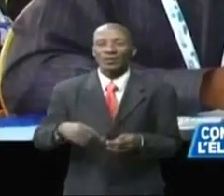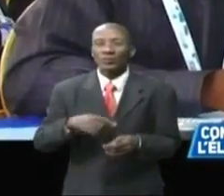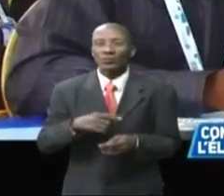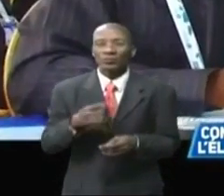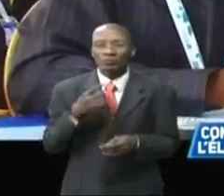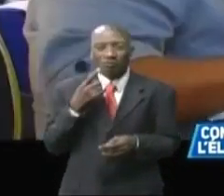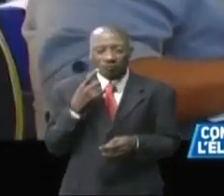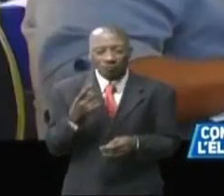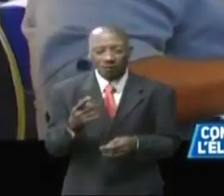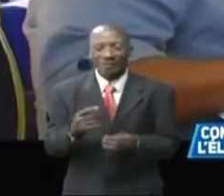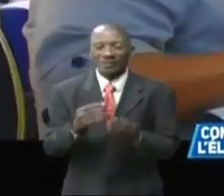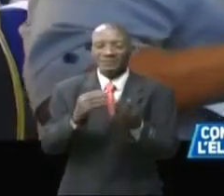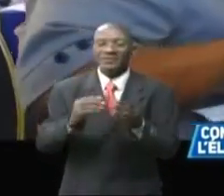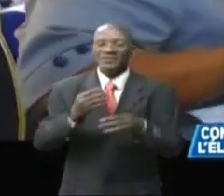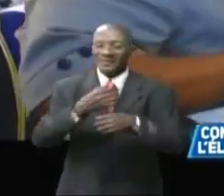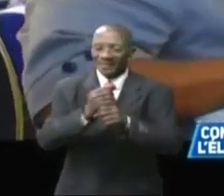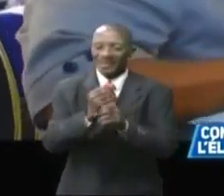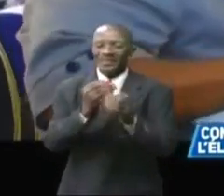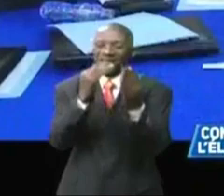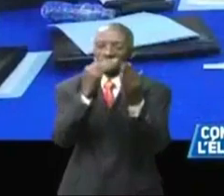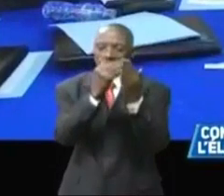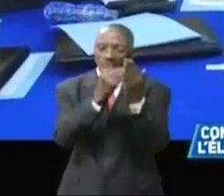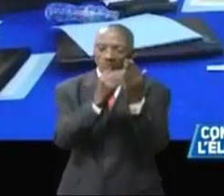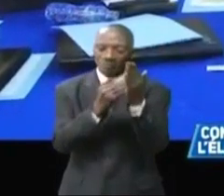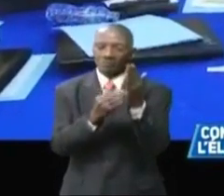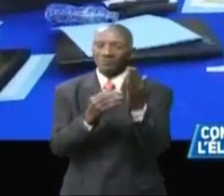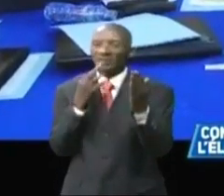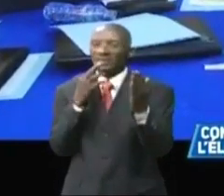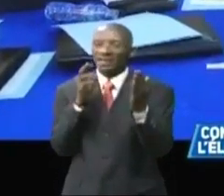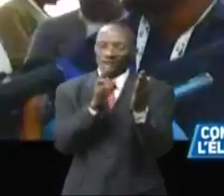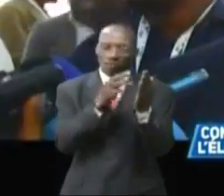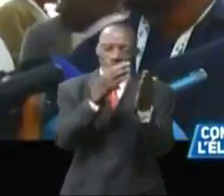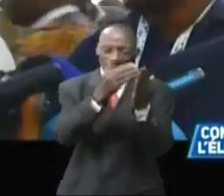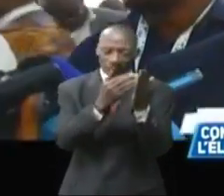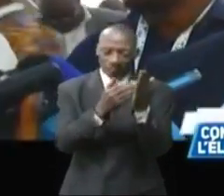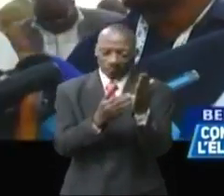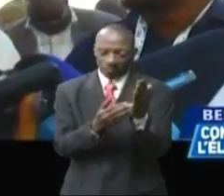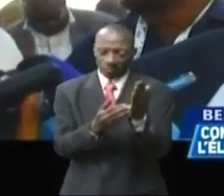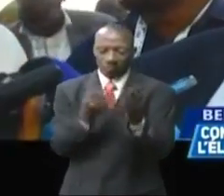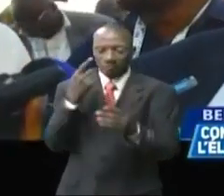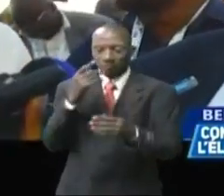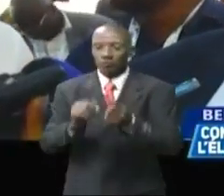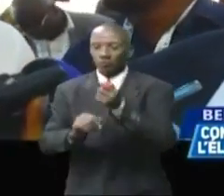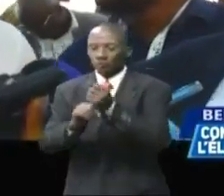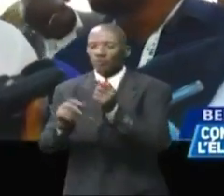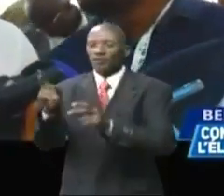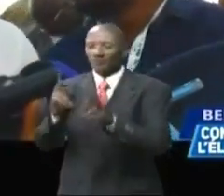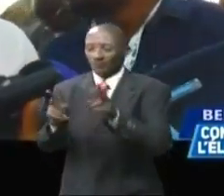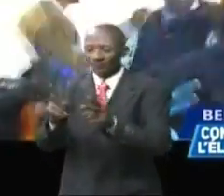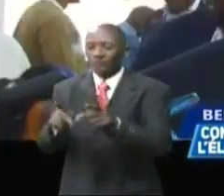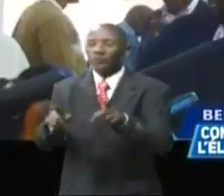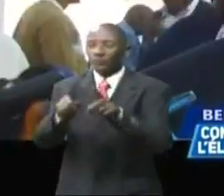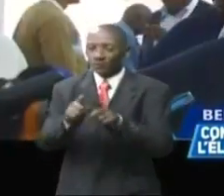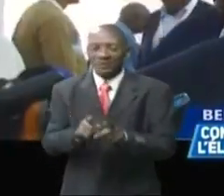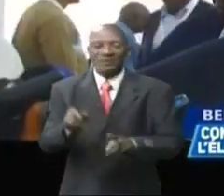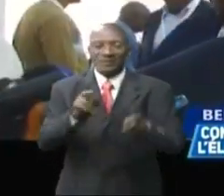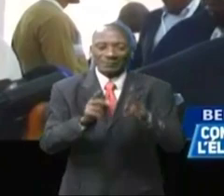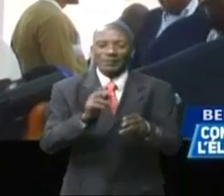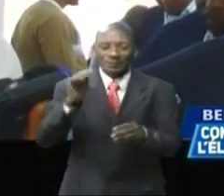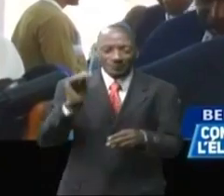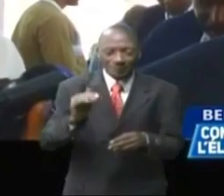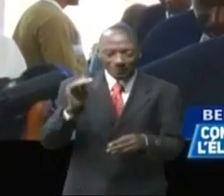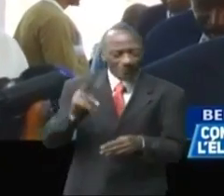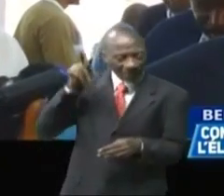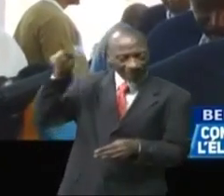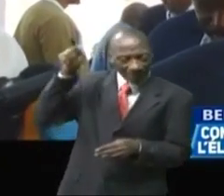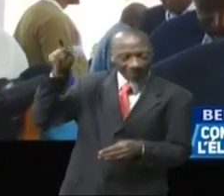des recommandations, des résolutions pour que ce peuple autochtone et communautaire puisse se retrouver. Quand on parle des droits, je